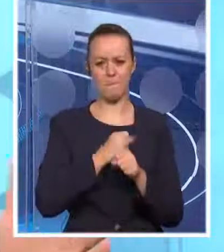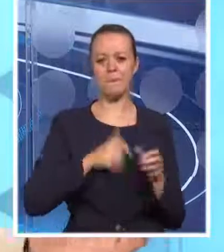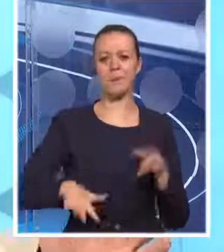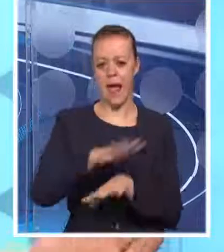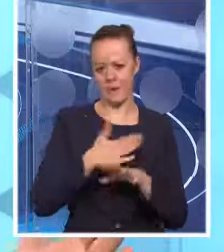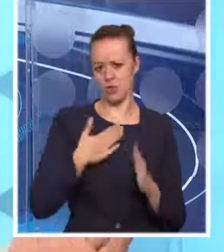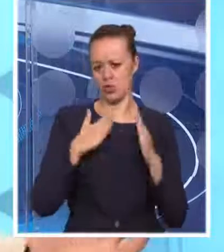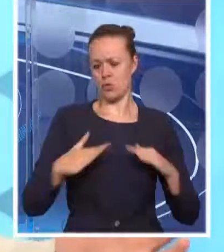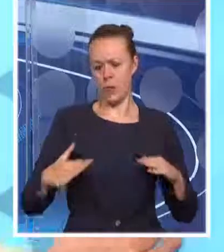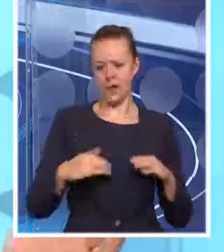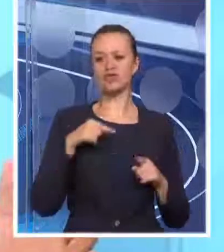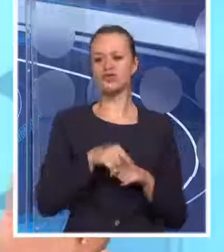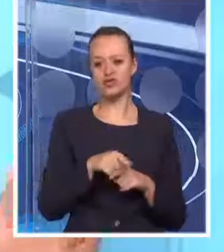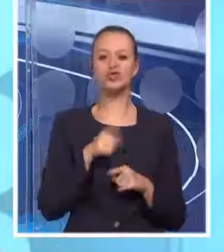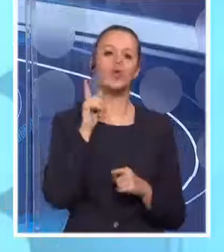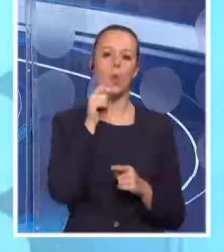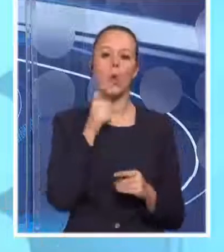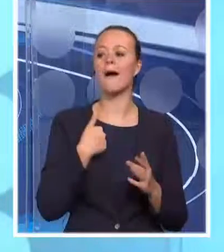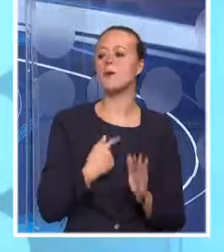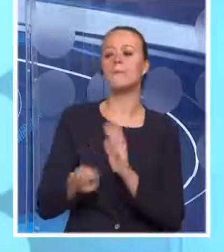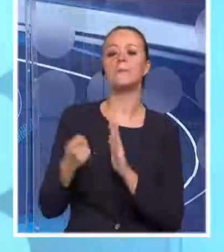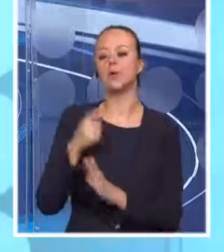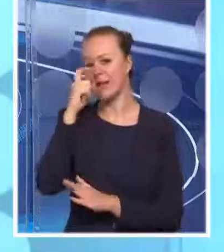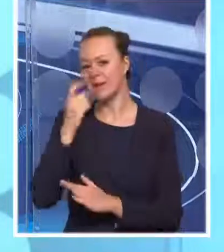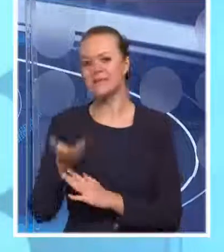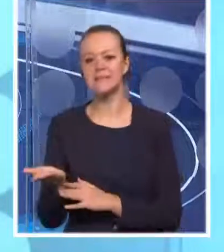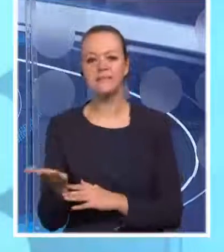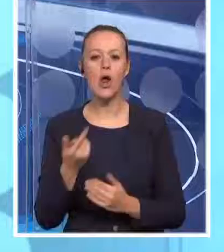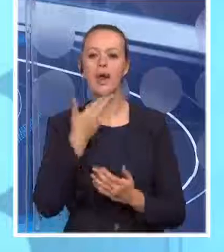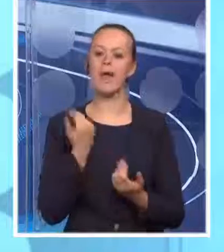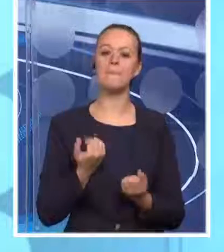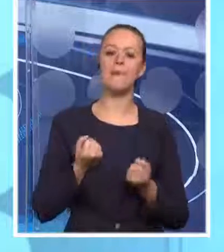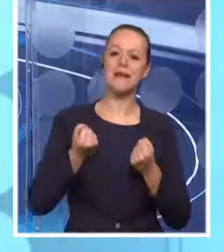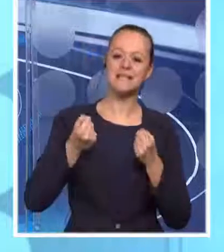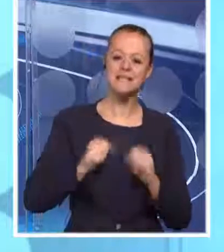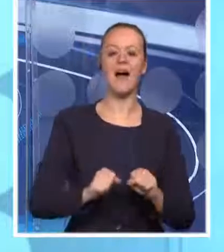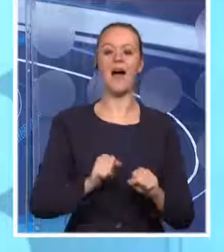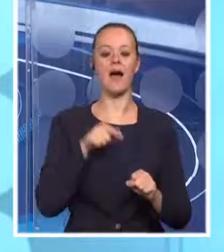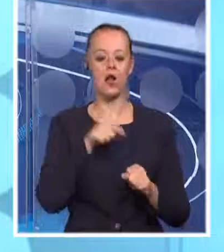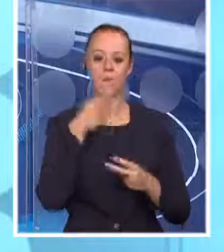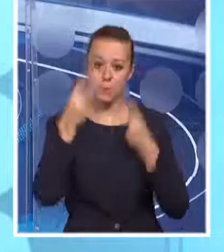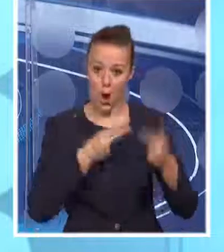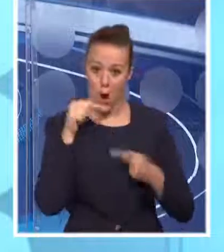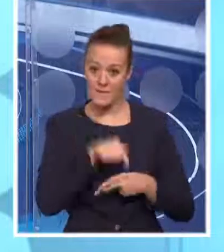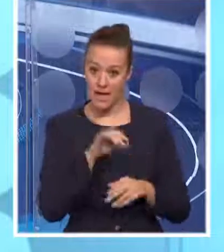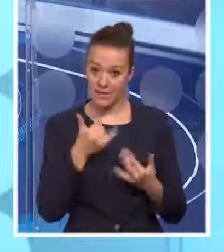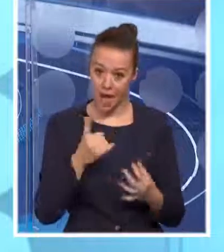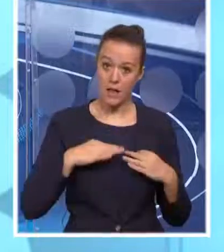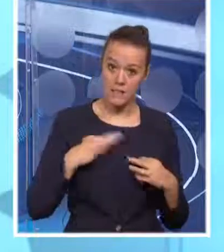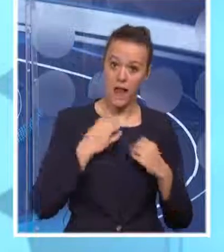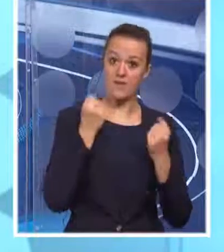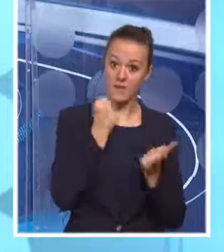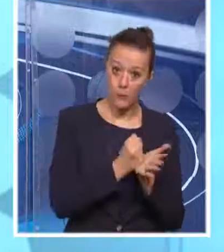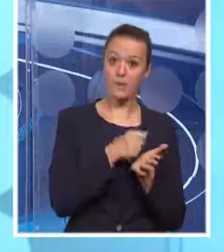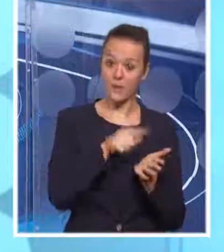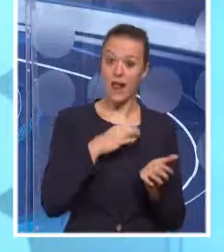nekim sivim ili nekim tamnim zonama. To se nije bilo zdravstvene ispravnosti, odnosno potvrde zdravstvene ispravnosti od strane države.